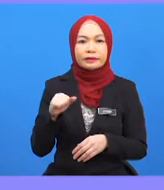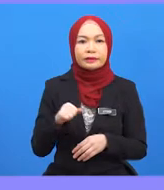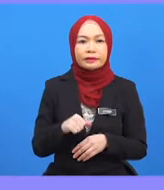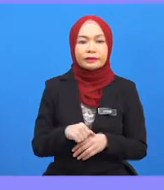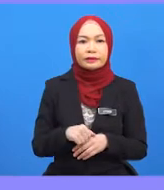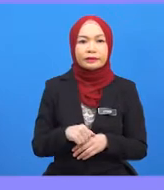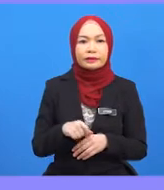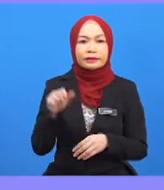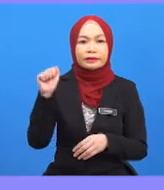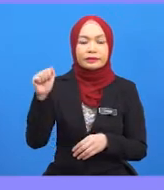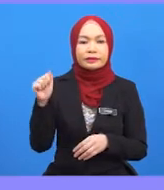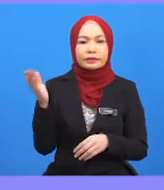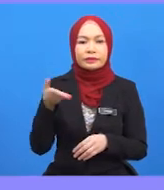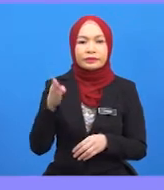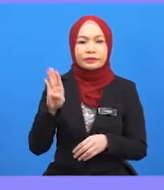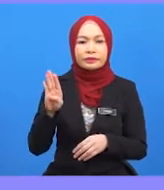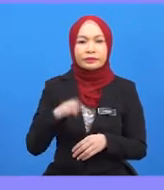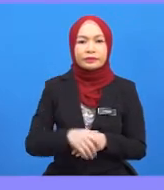Kita akan dapati seperti berikut.